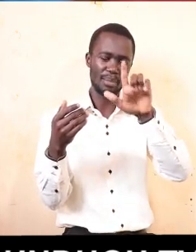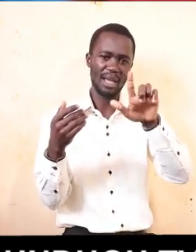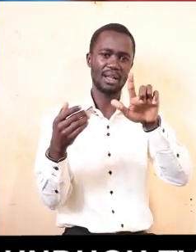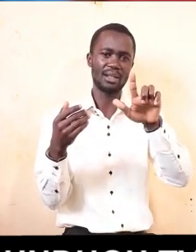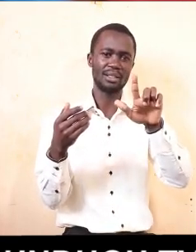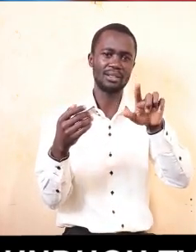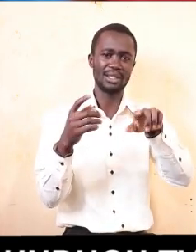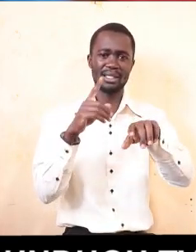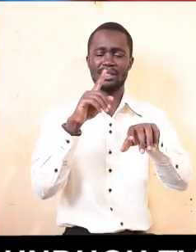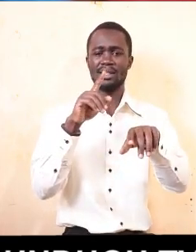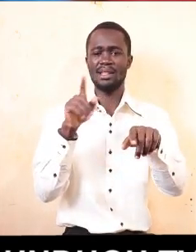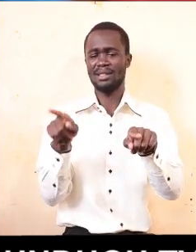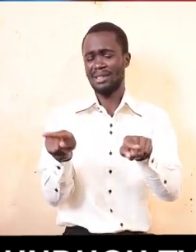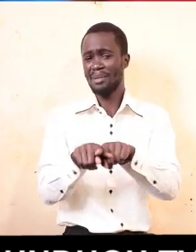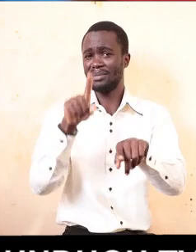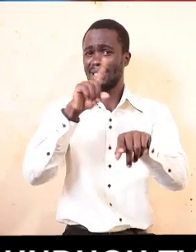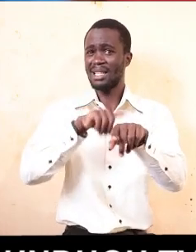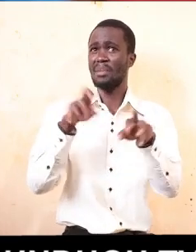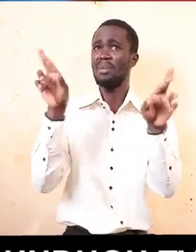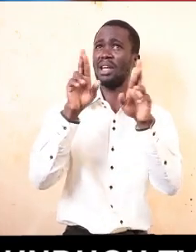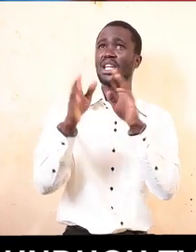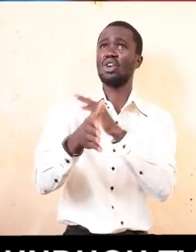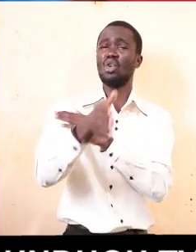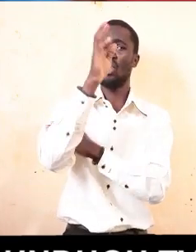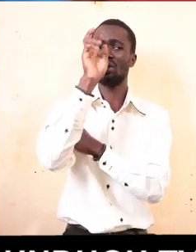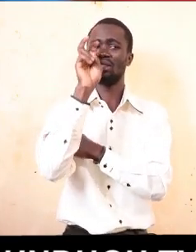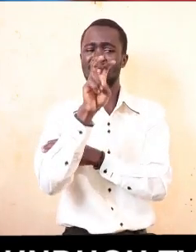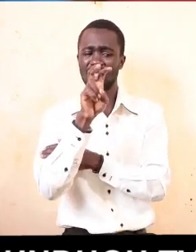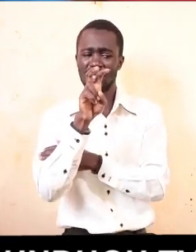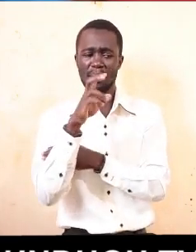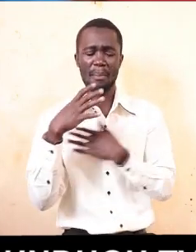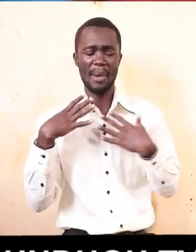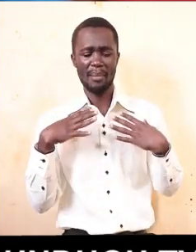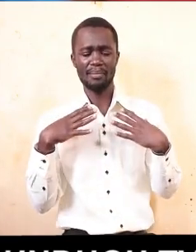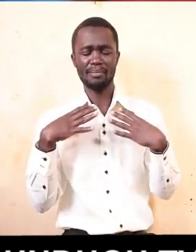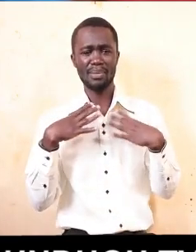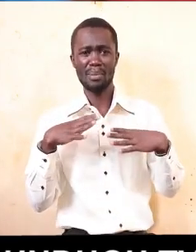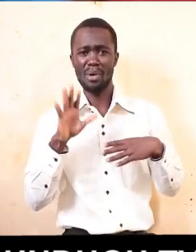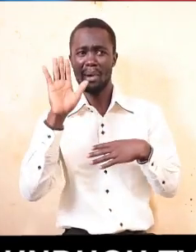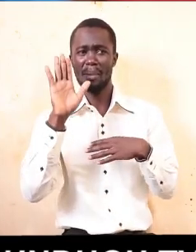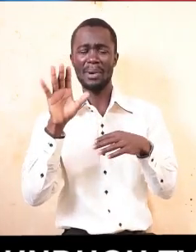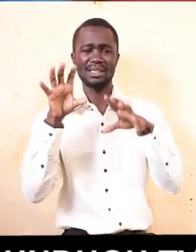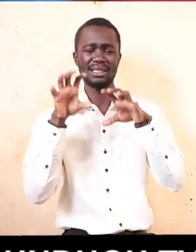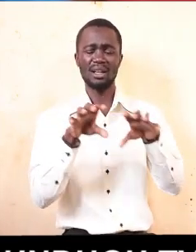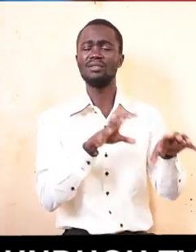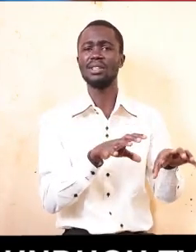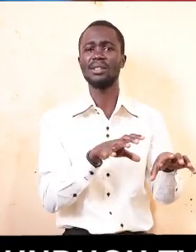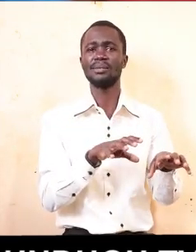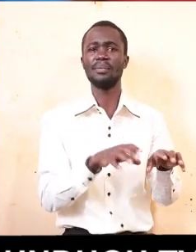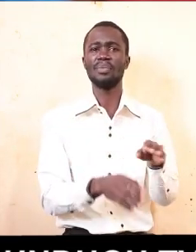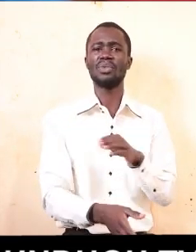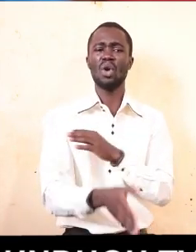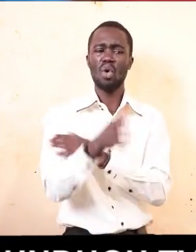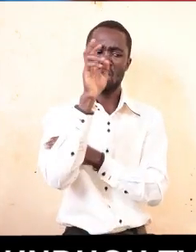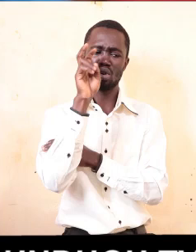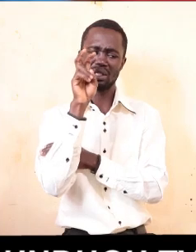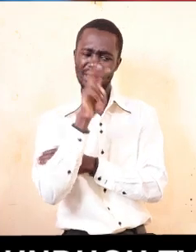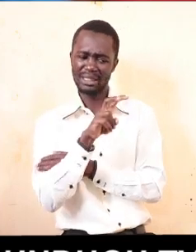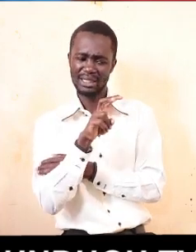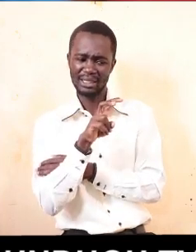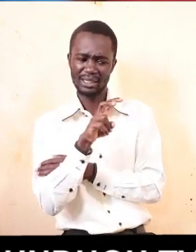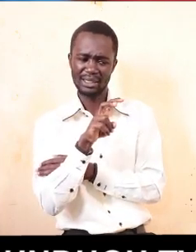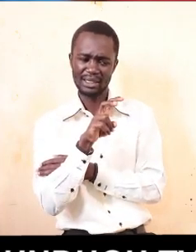Mungu alipoona vile, waliendelea na kutezwa. Na saidi ya yale Mungu alikusudia, mwanandamu